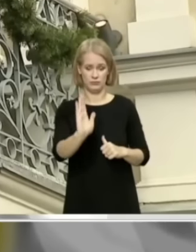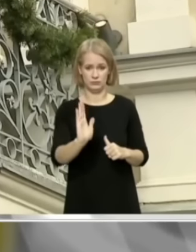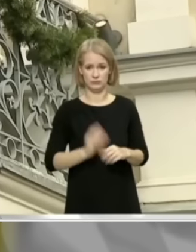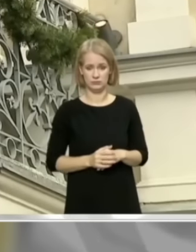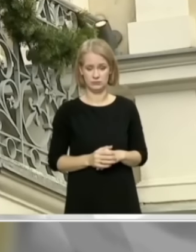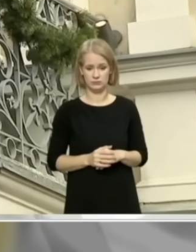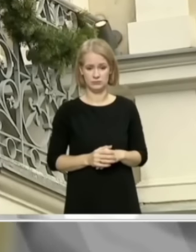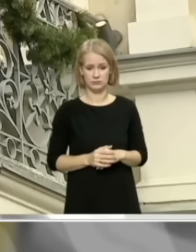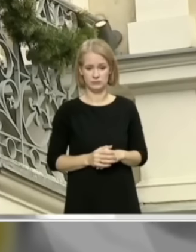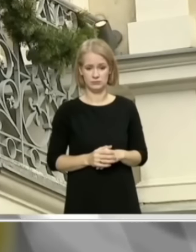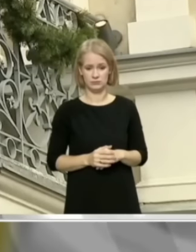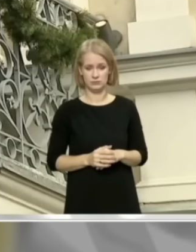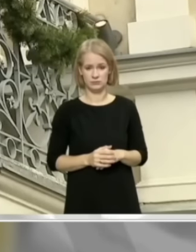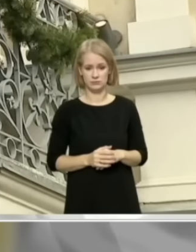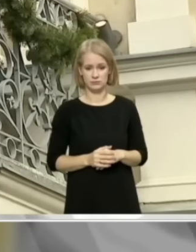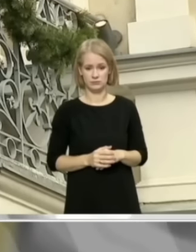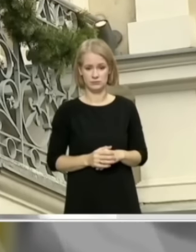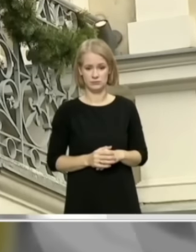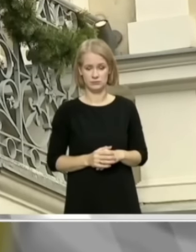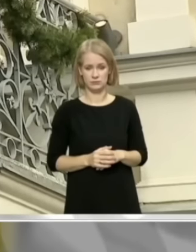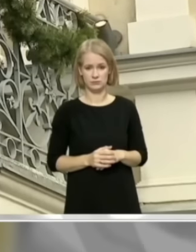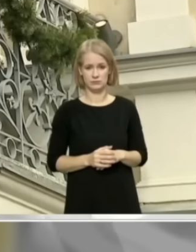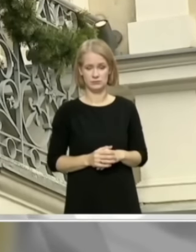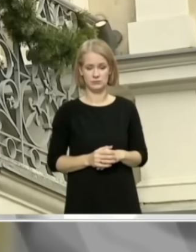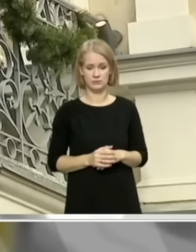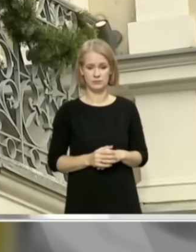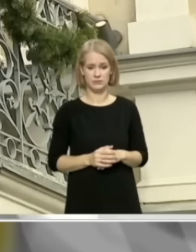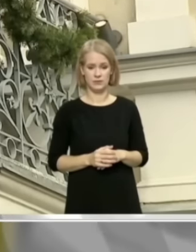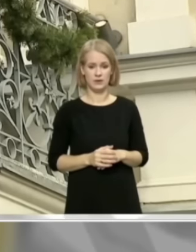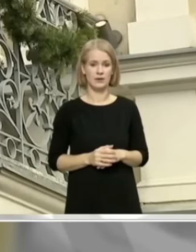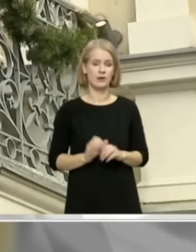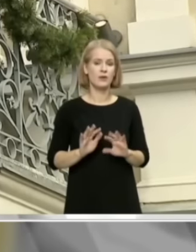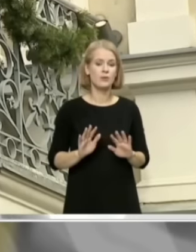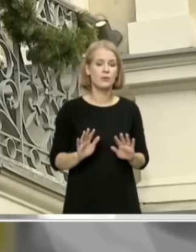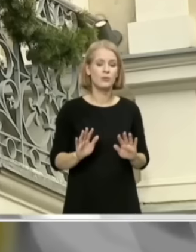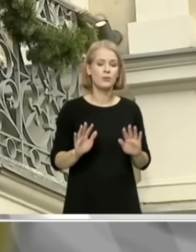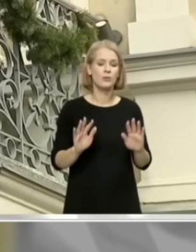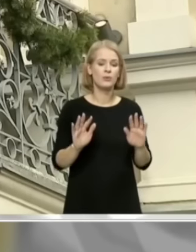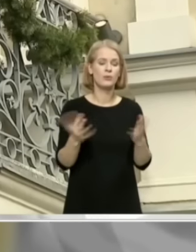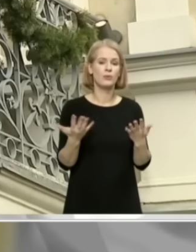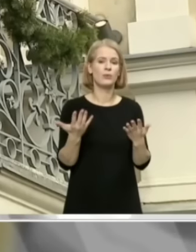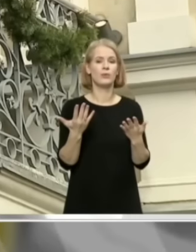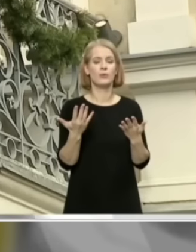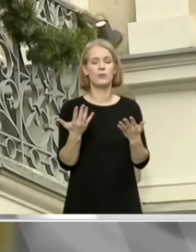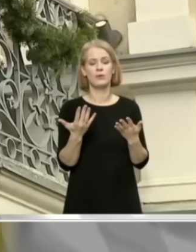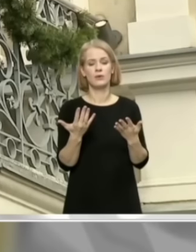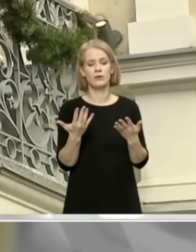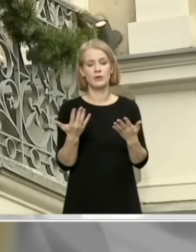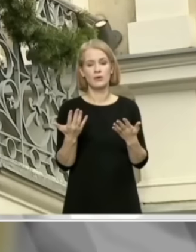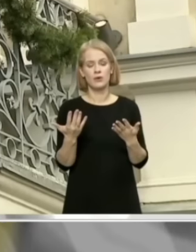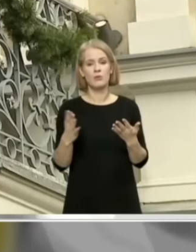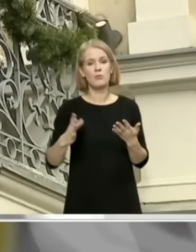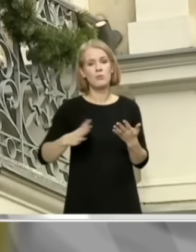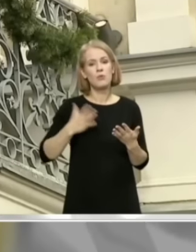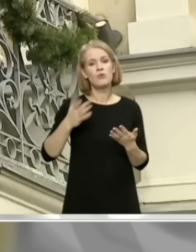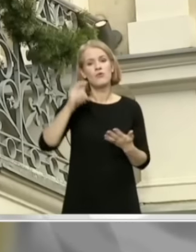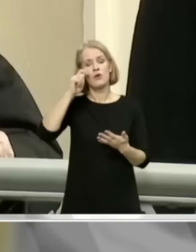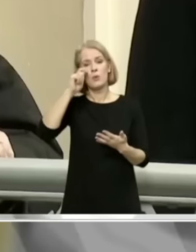Atšoktų pradžiai su įpadais nuo buvusios kolonijos